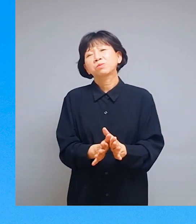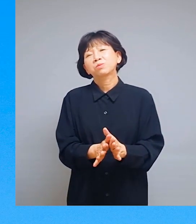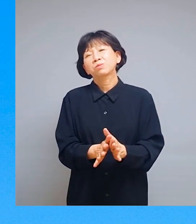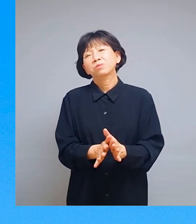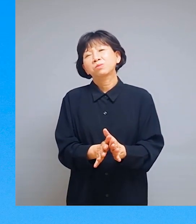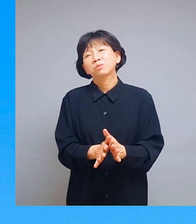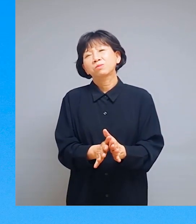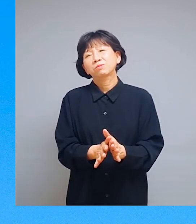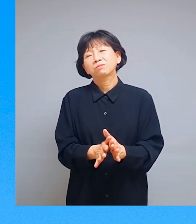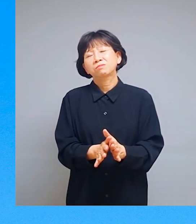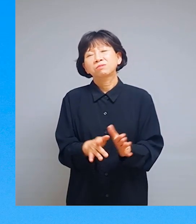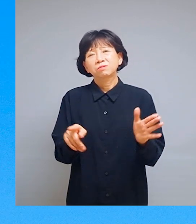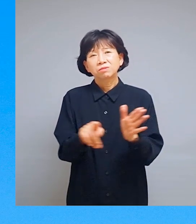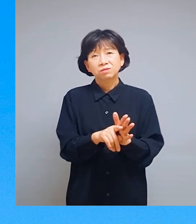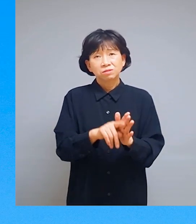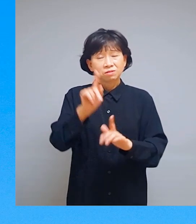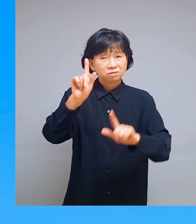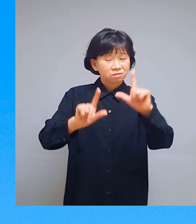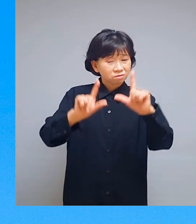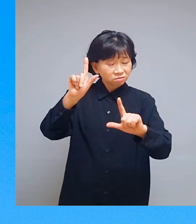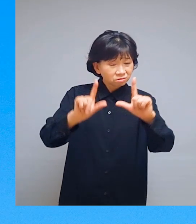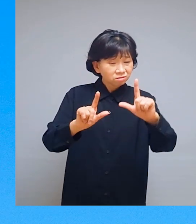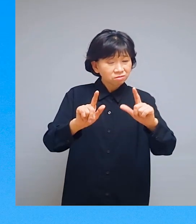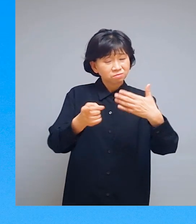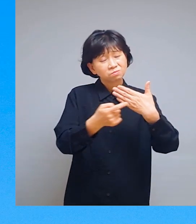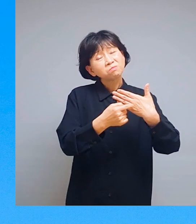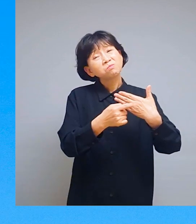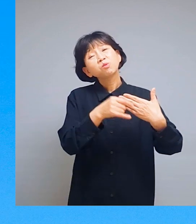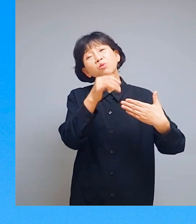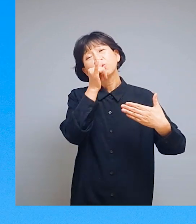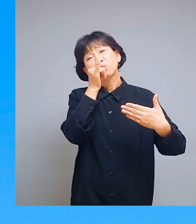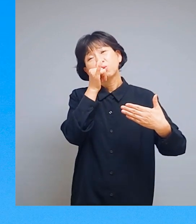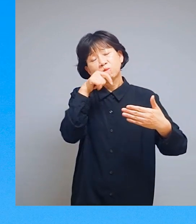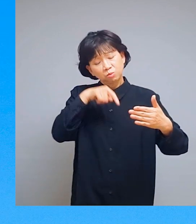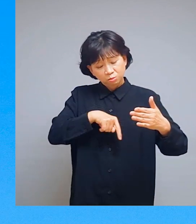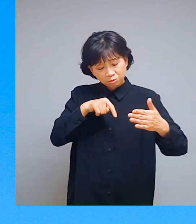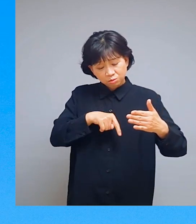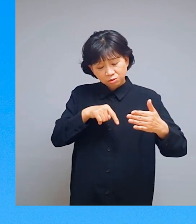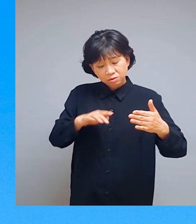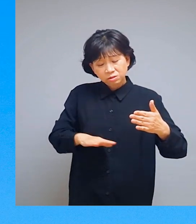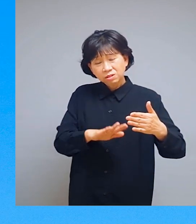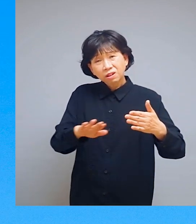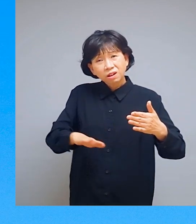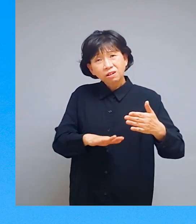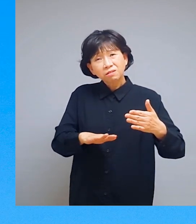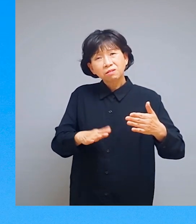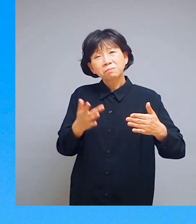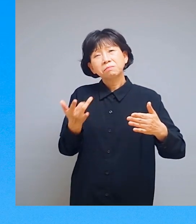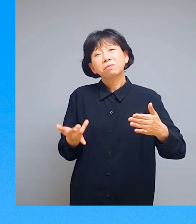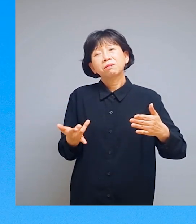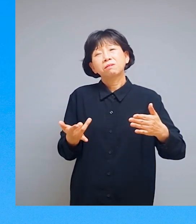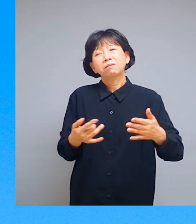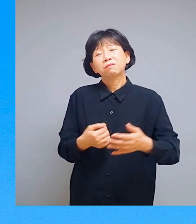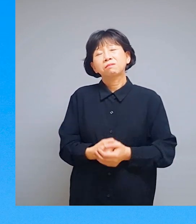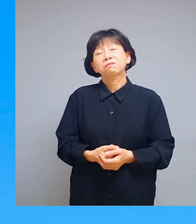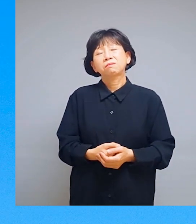신앙의 형식은 남아 있습니다. 하지만 그 안에 사랑이